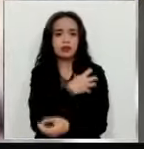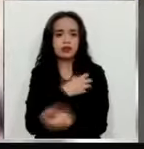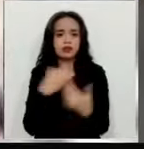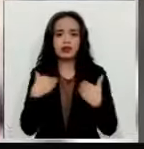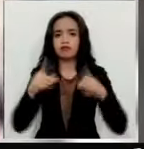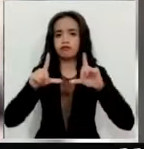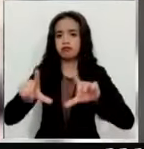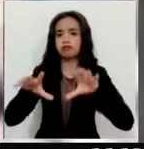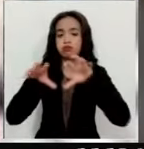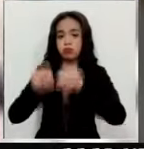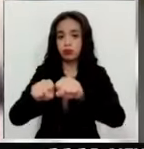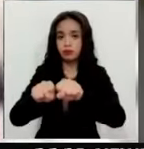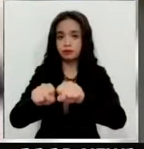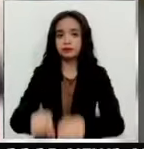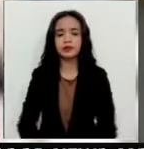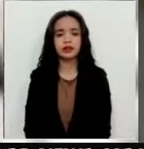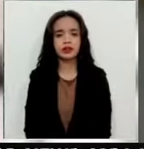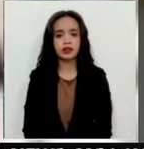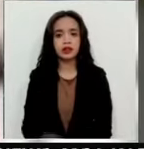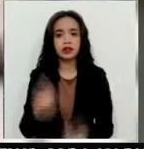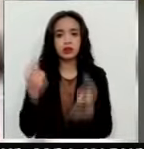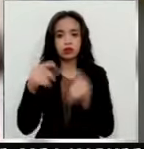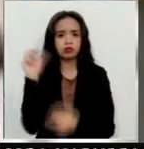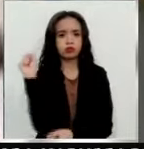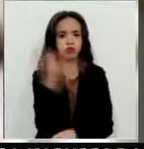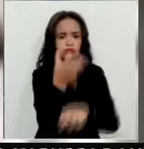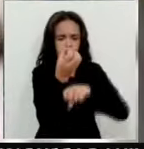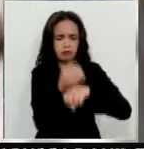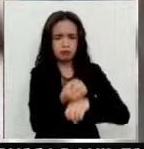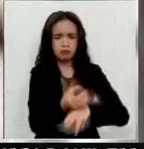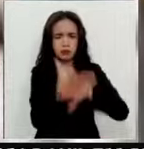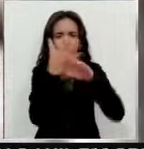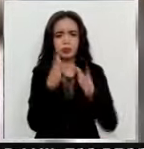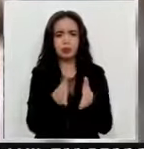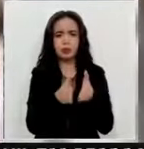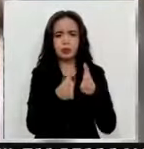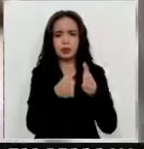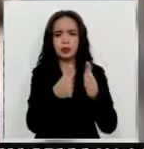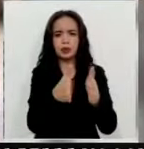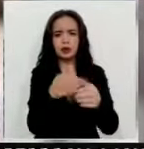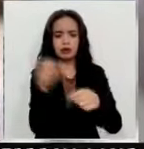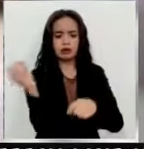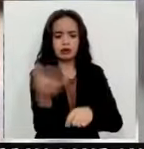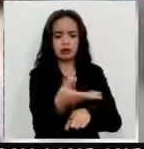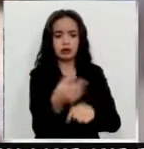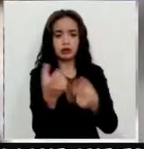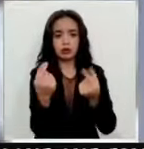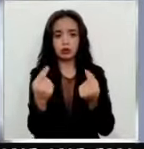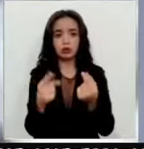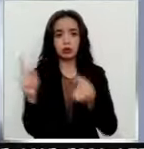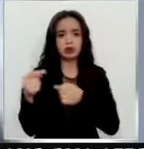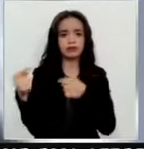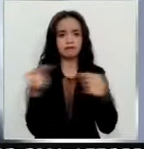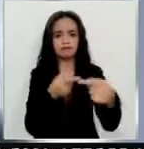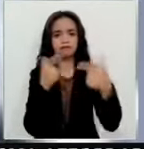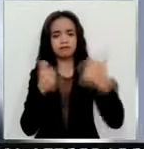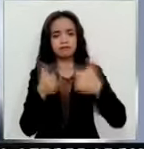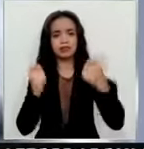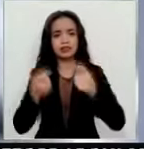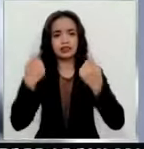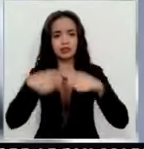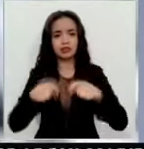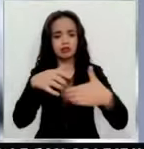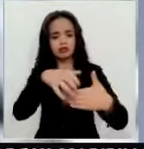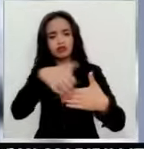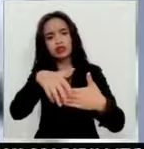suspect sa isang pulis sa bayhagis ng granada sa kalsada. Nang maabutan, nakipagbuno pa ang suspect at tinangkang agawin ng baril ng